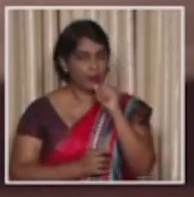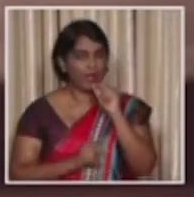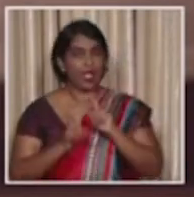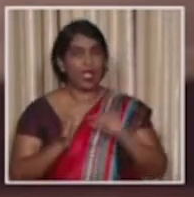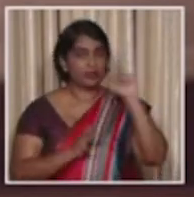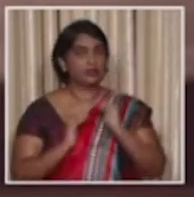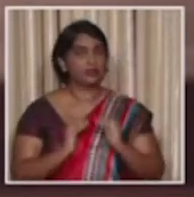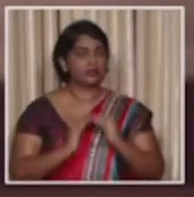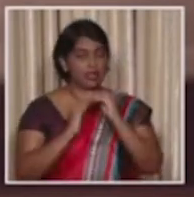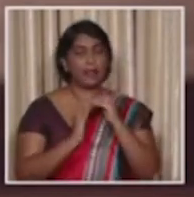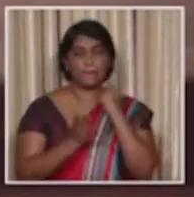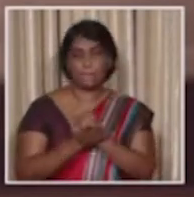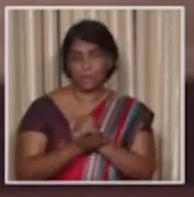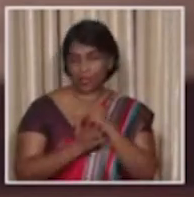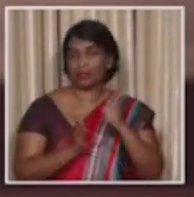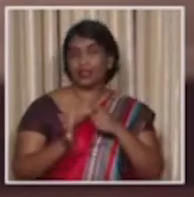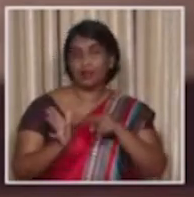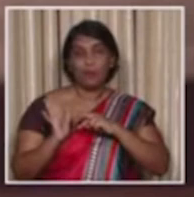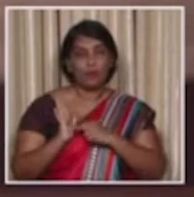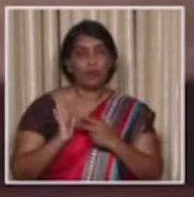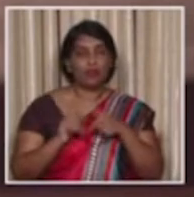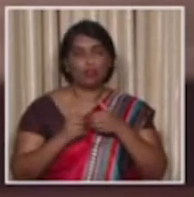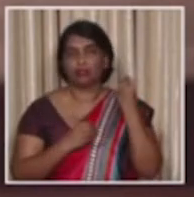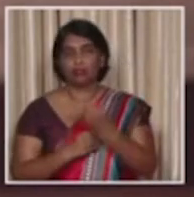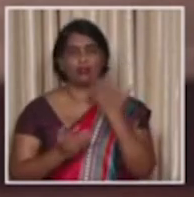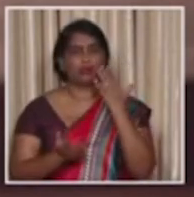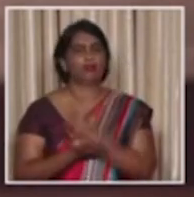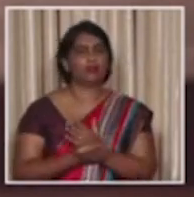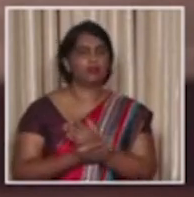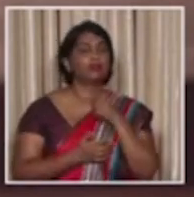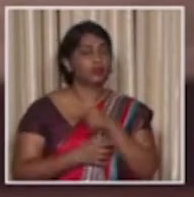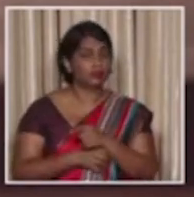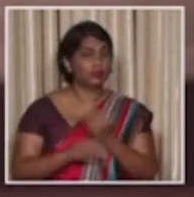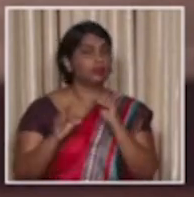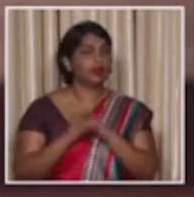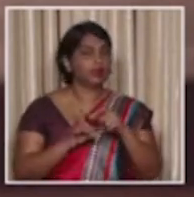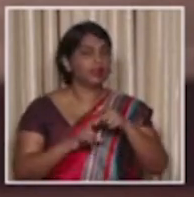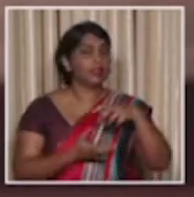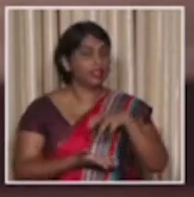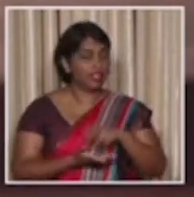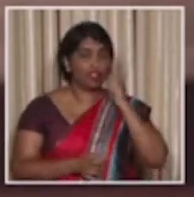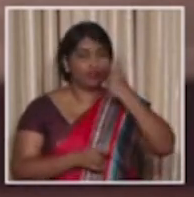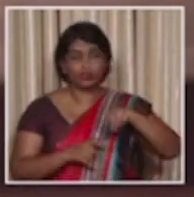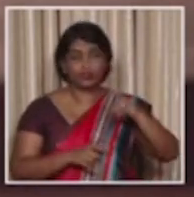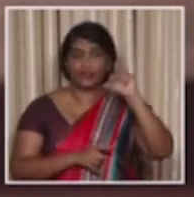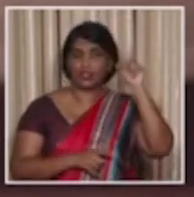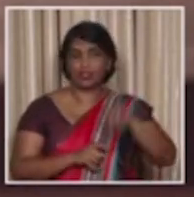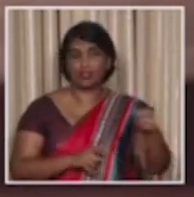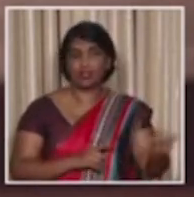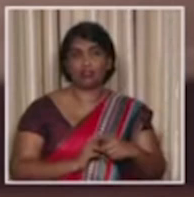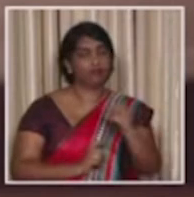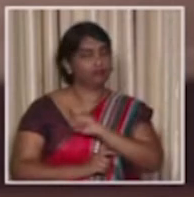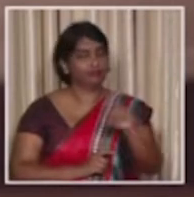ආසියානු සංහතර බැංකුවෙන් මේ ව්‍යාපෘතියට. ඒකත් දැන් නතර වෙලා තියෙනවා. ඒ නිසා ඔබතුමාලා දැන් ඔබතුමාලා නියෝජනය කරන දිස්ත්‍රික්කයේ මේ ජනතාව 20,000ක් දවසට ගමන්